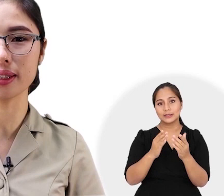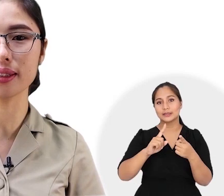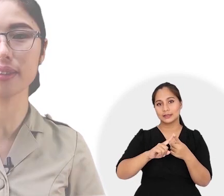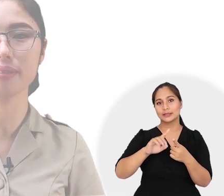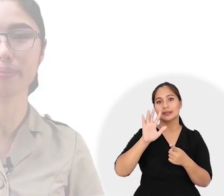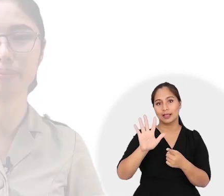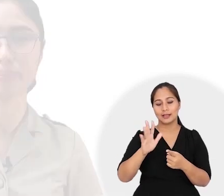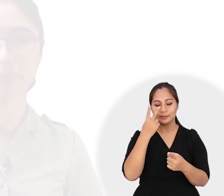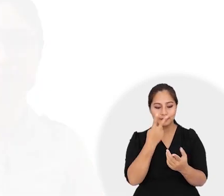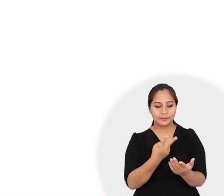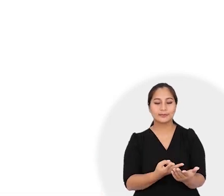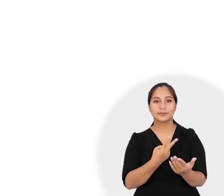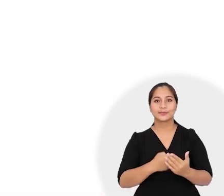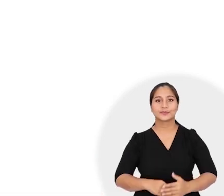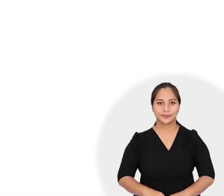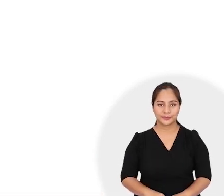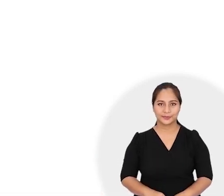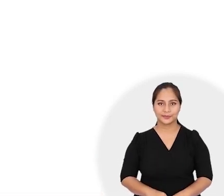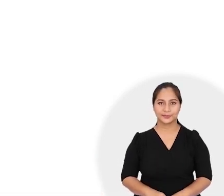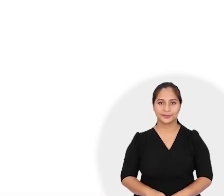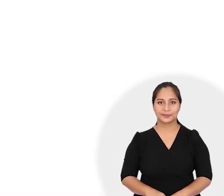าเบิ่ง